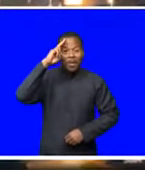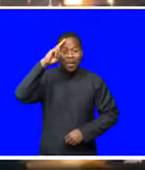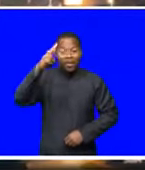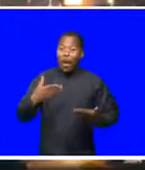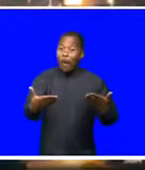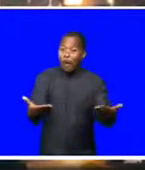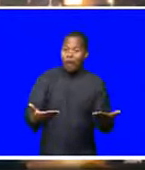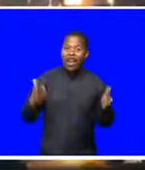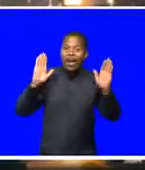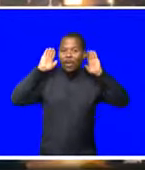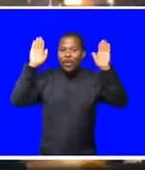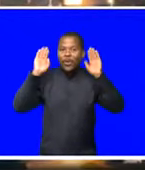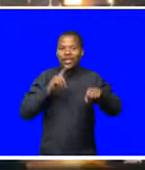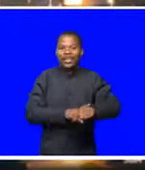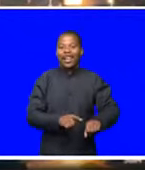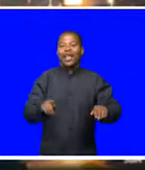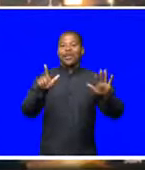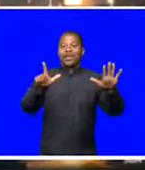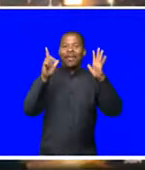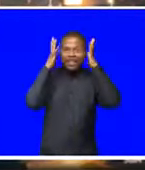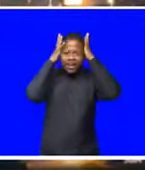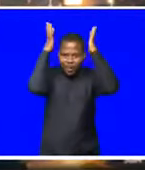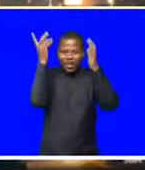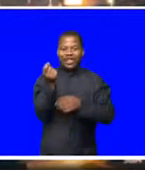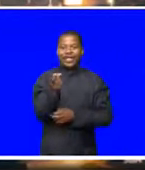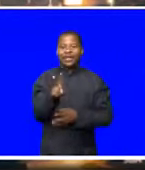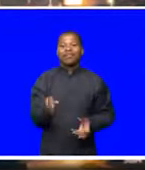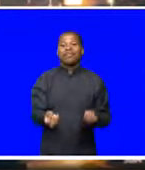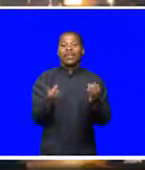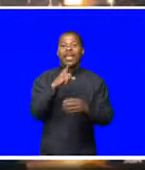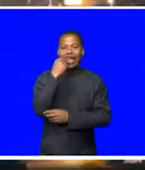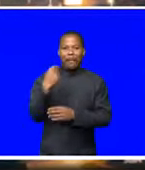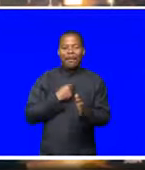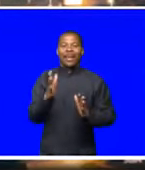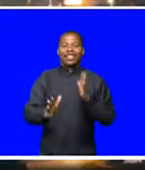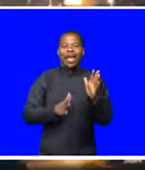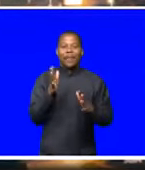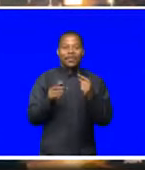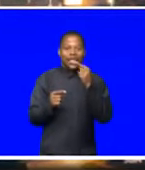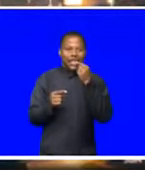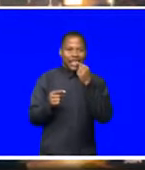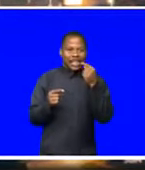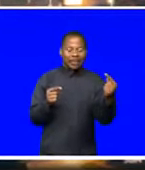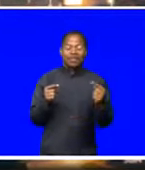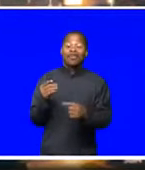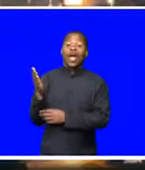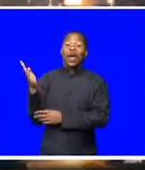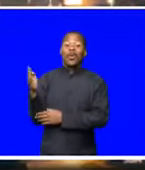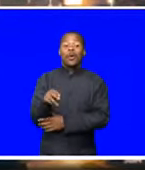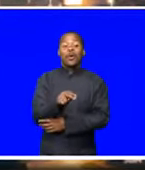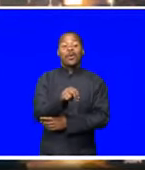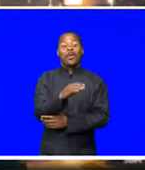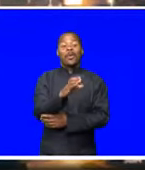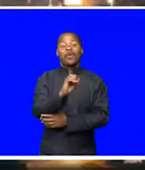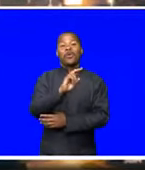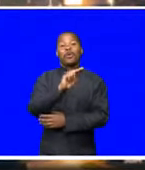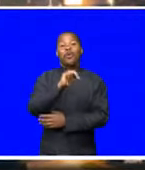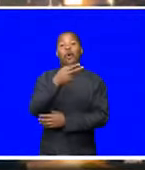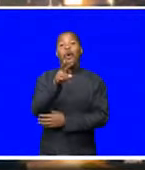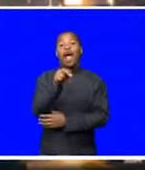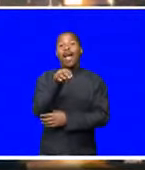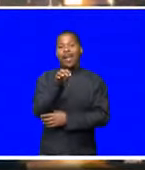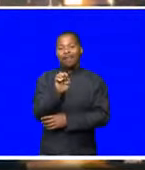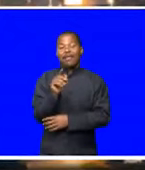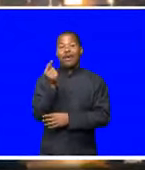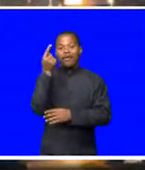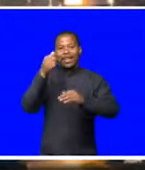Laphendela shona masodla mahle ngawo umsombuluko lishonile nina benkosi lehle malana Tindzaba tensimbi esikhombisa udethula umsakade wakho uthombe lohamba phambili Swatini